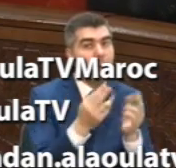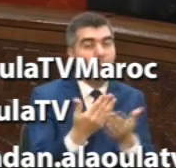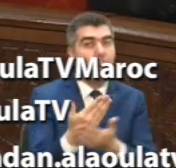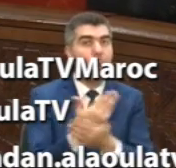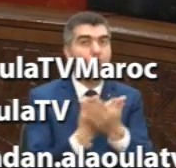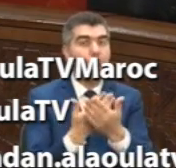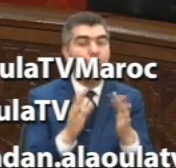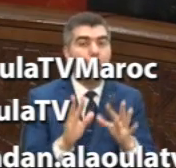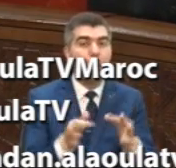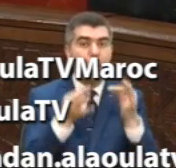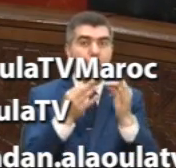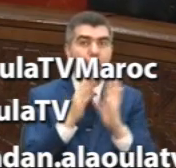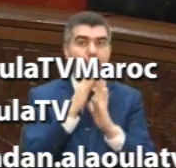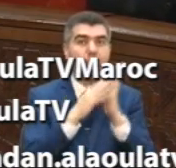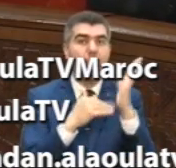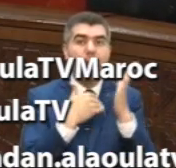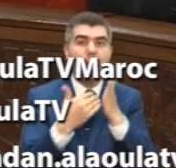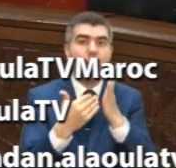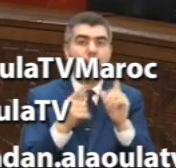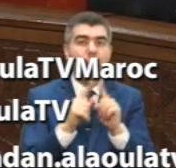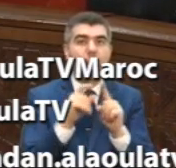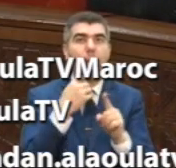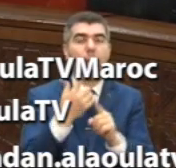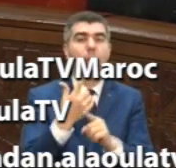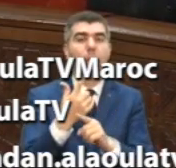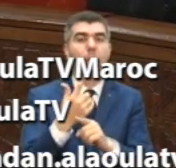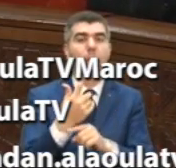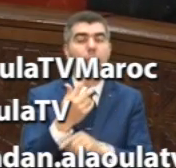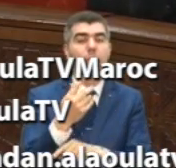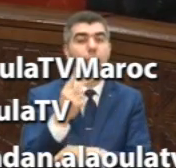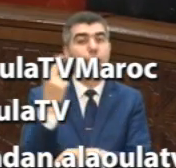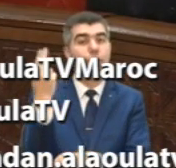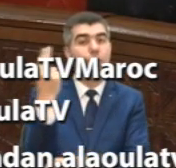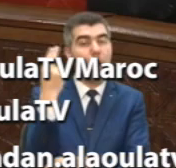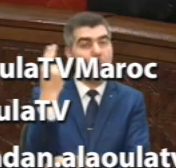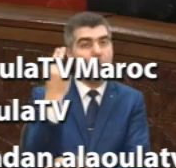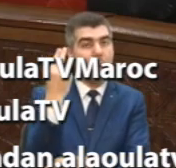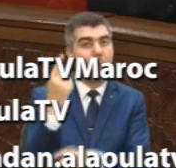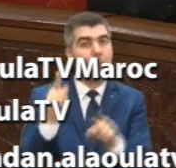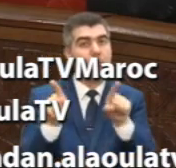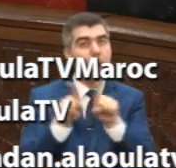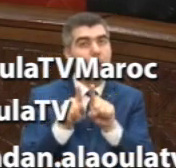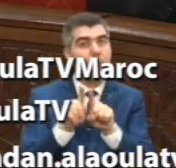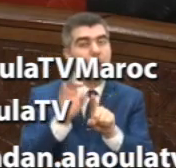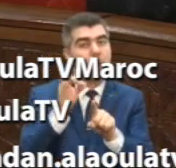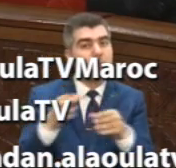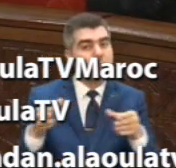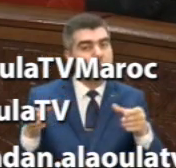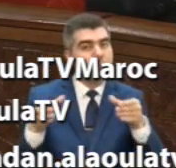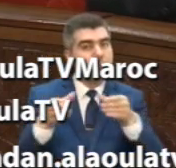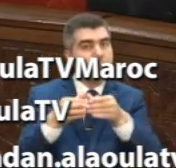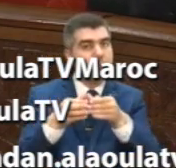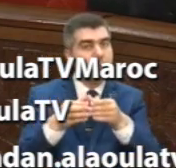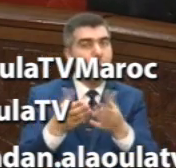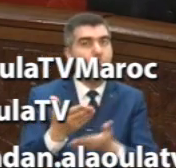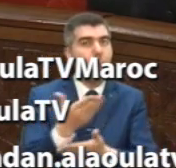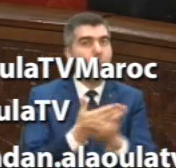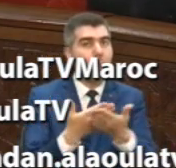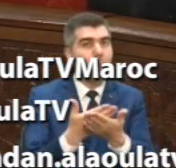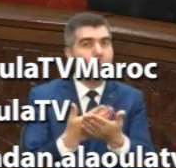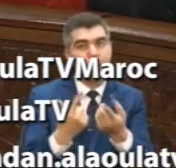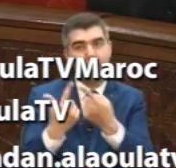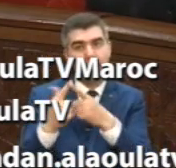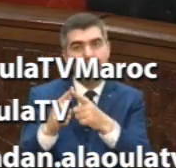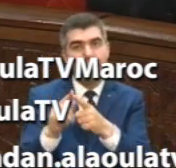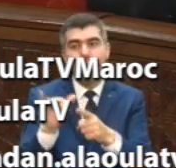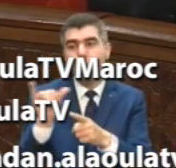تحديد الخريطه الجامعيه لجامعه السلطان مولاي سليمان بشكل مندمج، ناخذ في عين الاعتبار التكامل